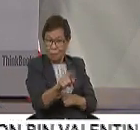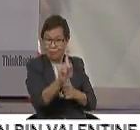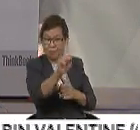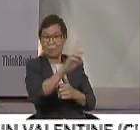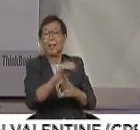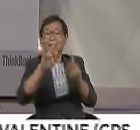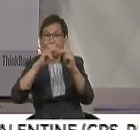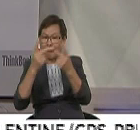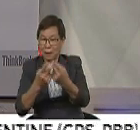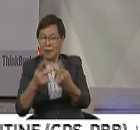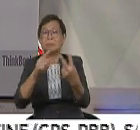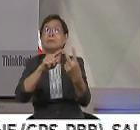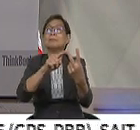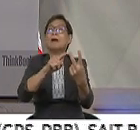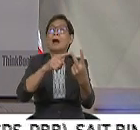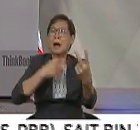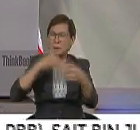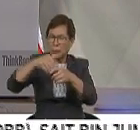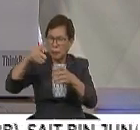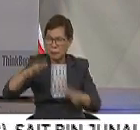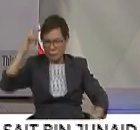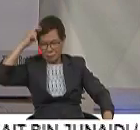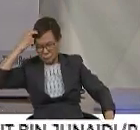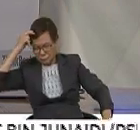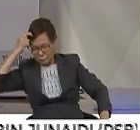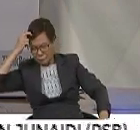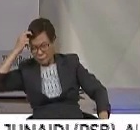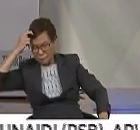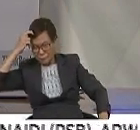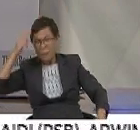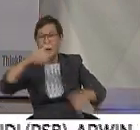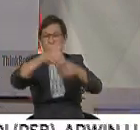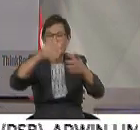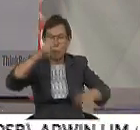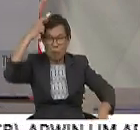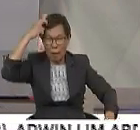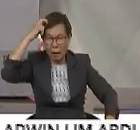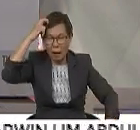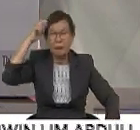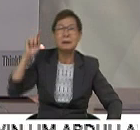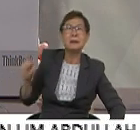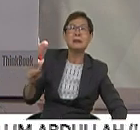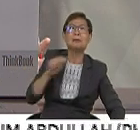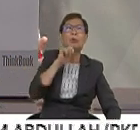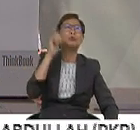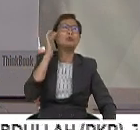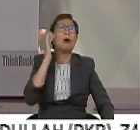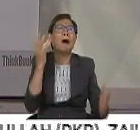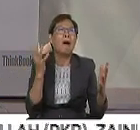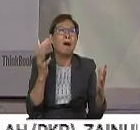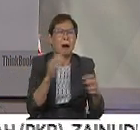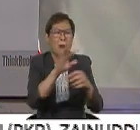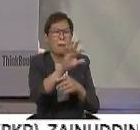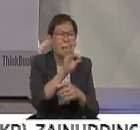dan juga parti. Tetapi ada juga pengundi-pengundi di atas pagar yang mereka ini adalah terdiri daripada mereka yang tidak pasti sama ada ingin